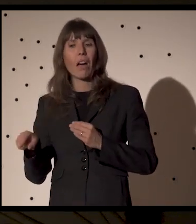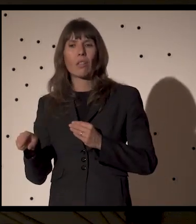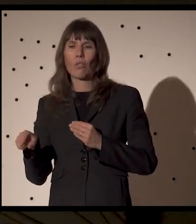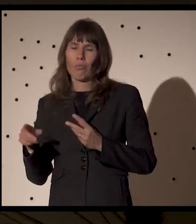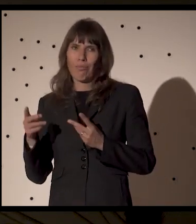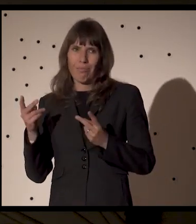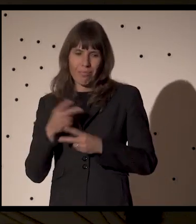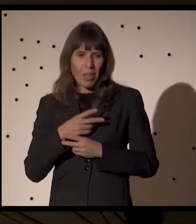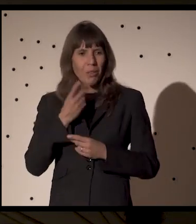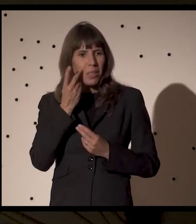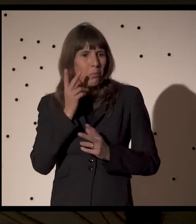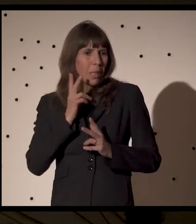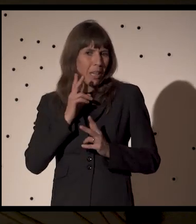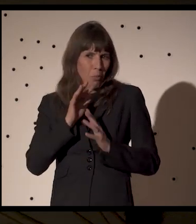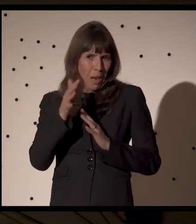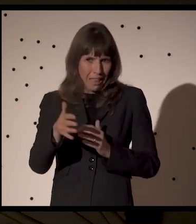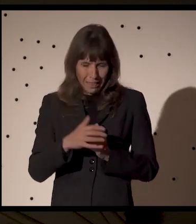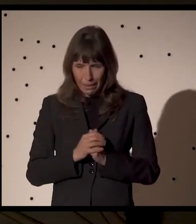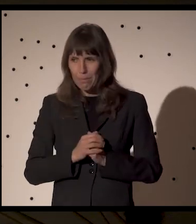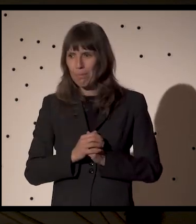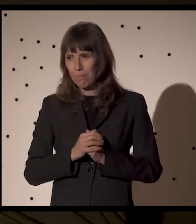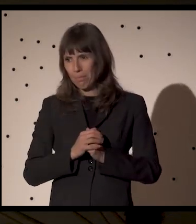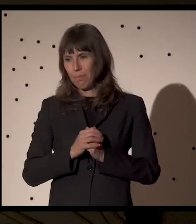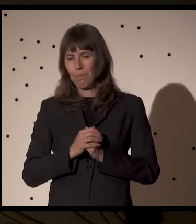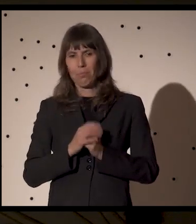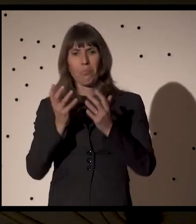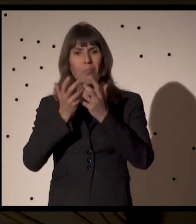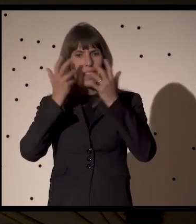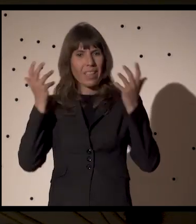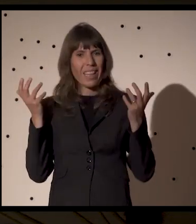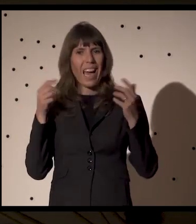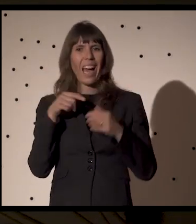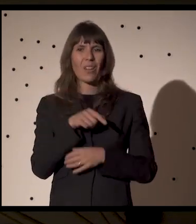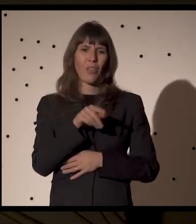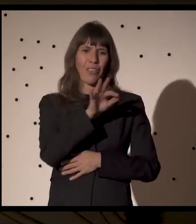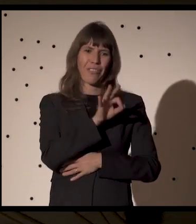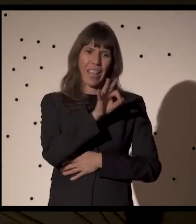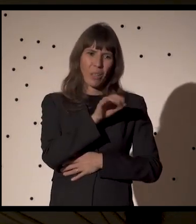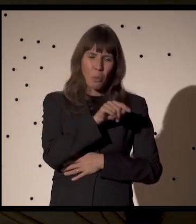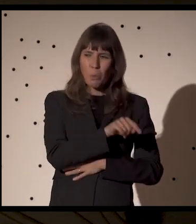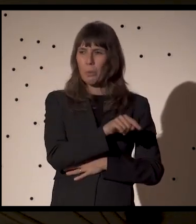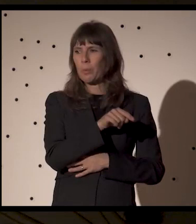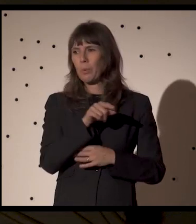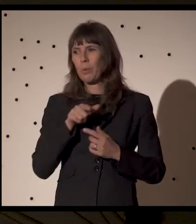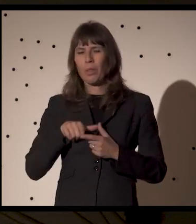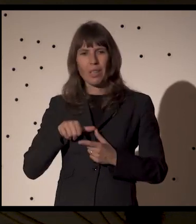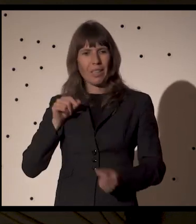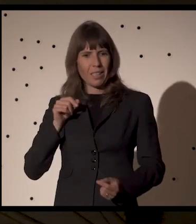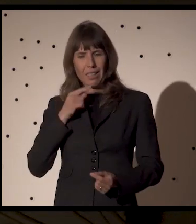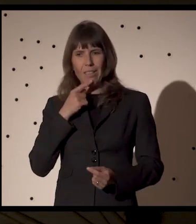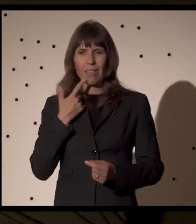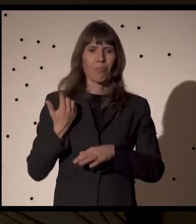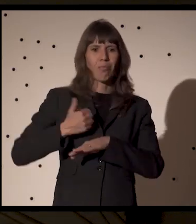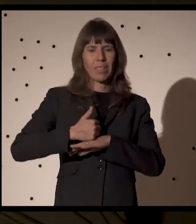solco della continuità di Ferruccio a essere incarnato da Enrico